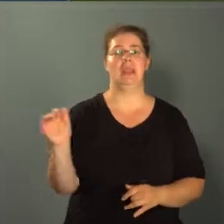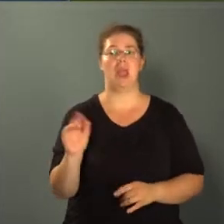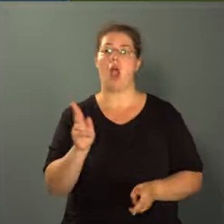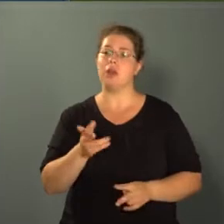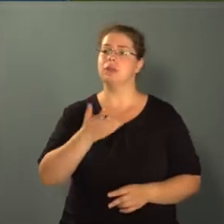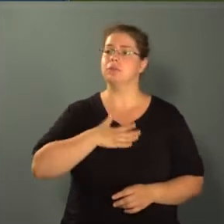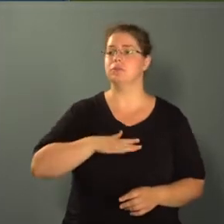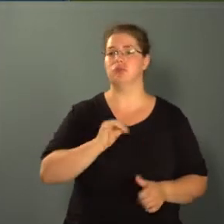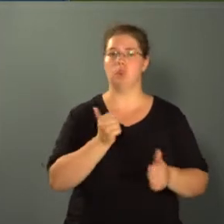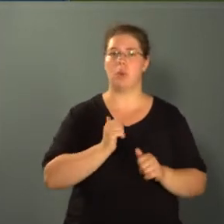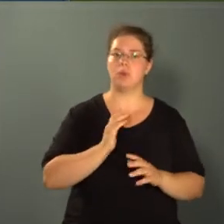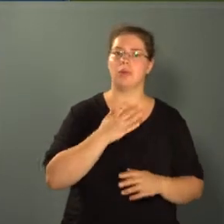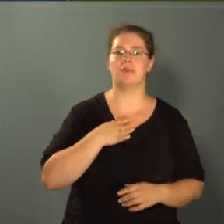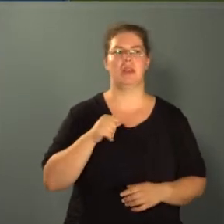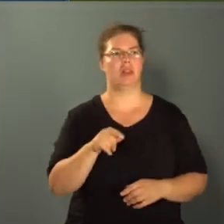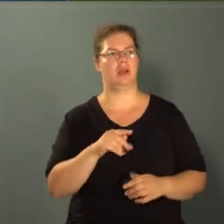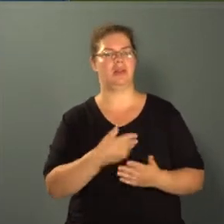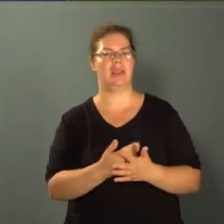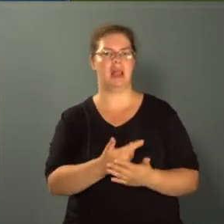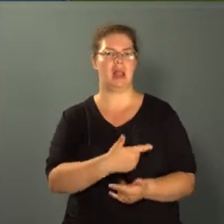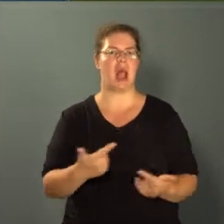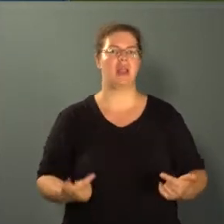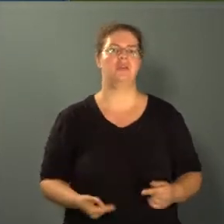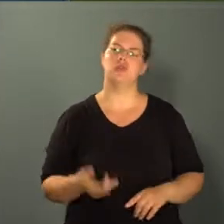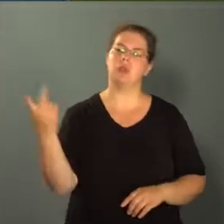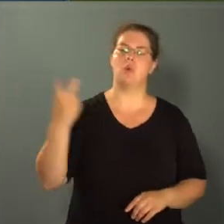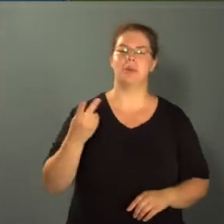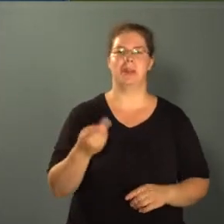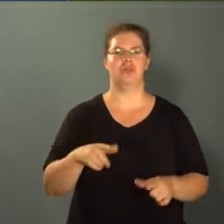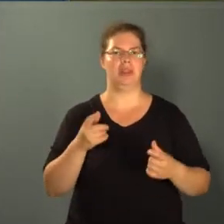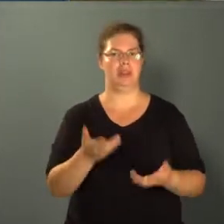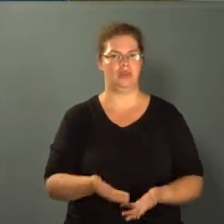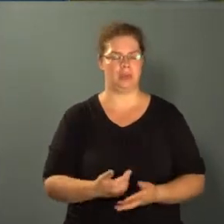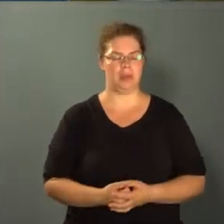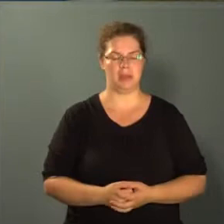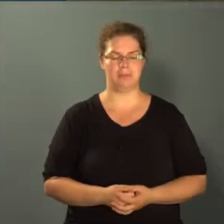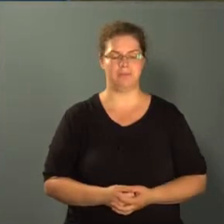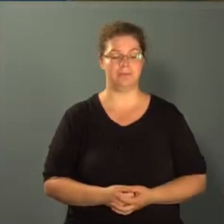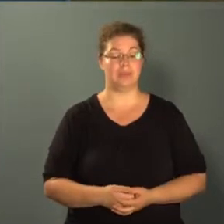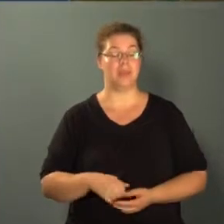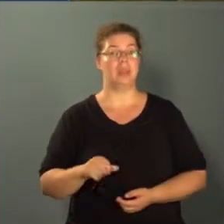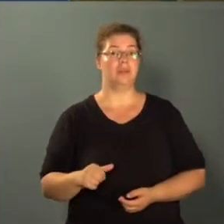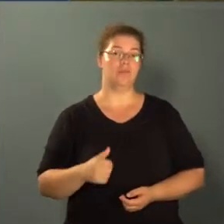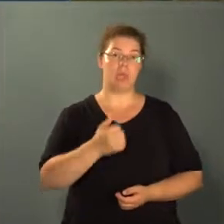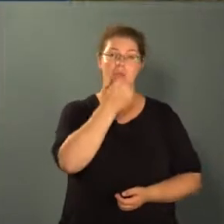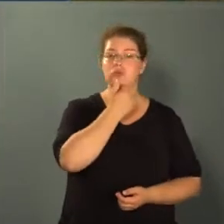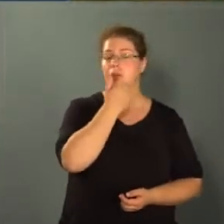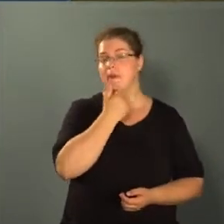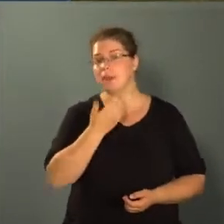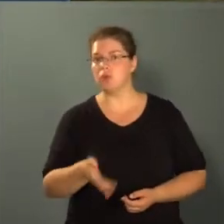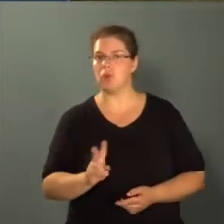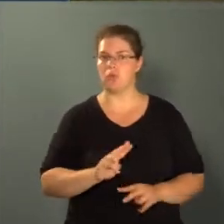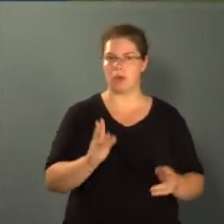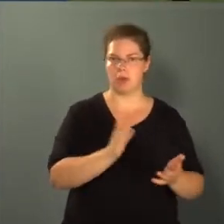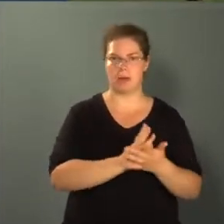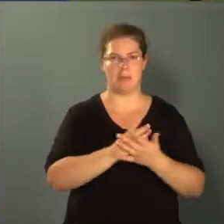sportolni vágyik, annak lehetősége legyen egy normális létesítményben. És egy sajátos vetület, ugye vannak